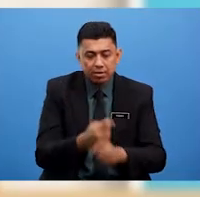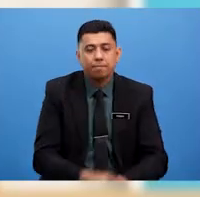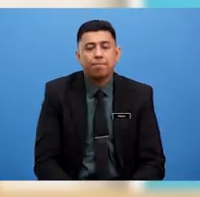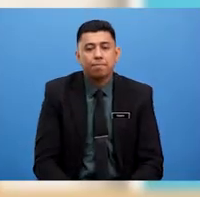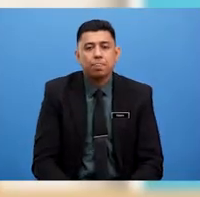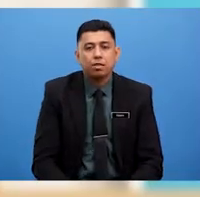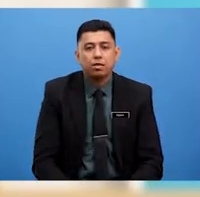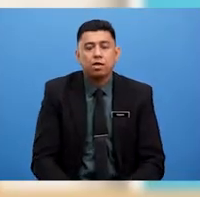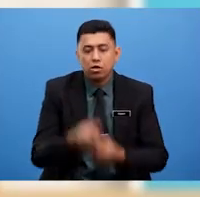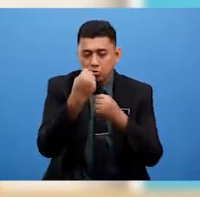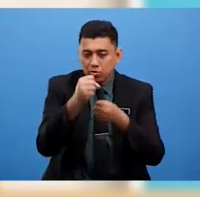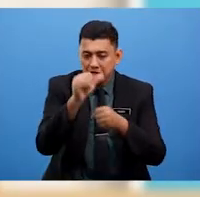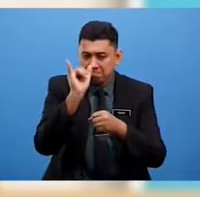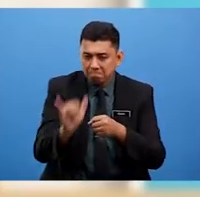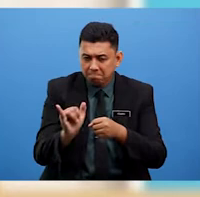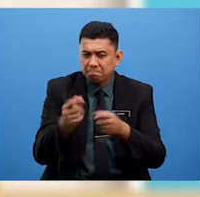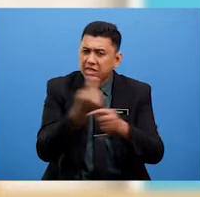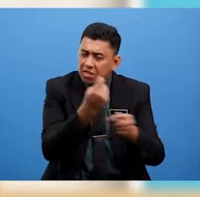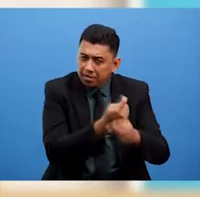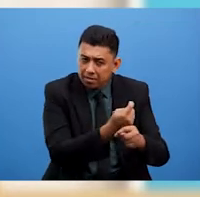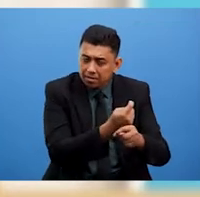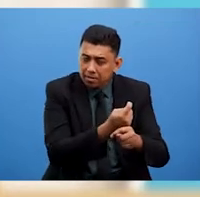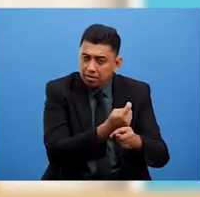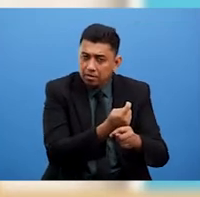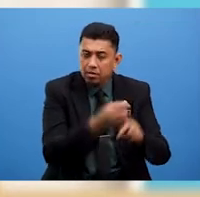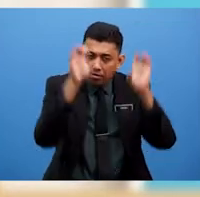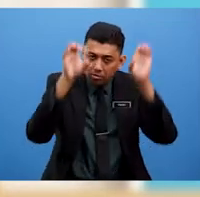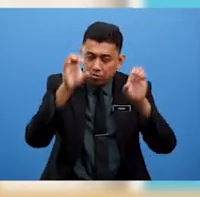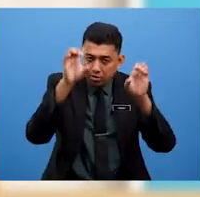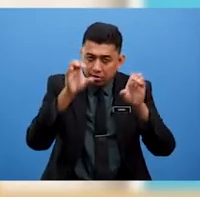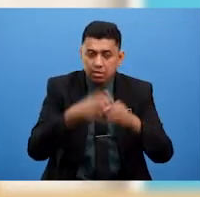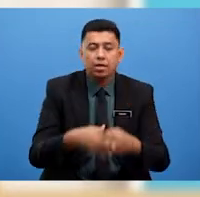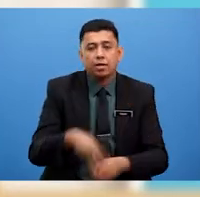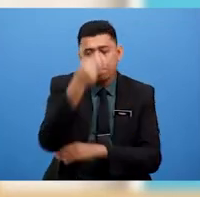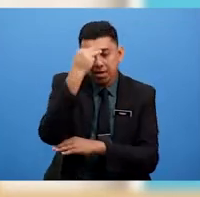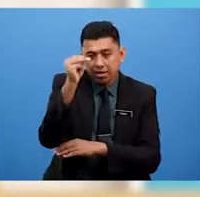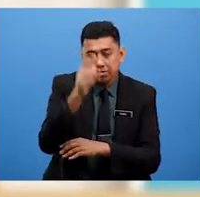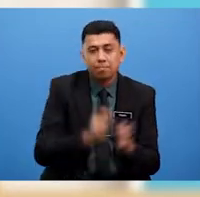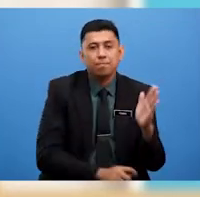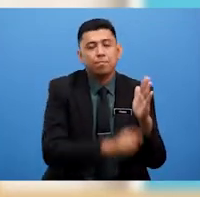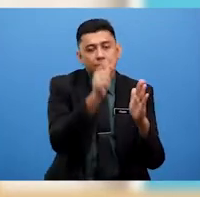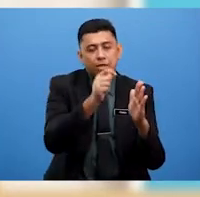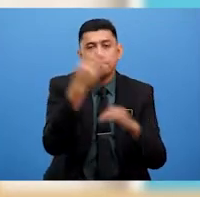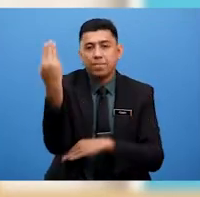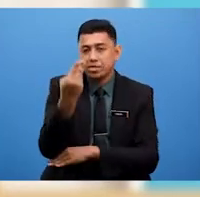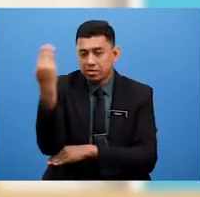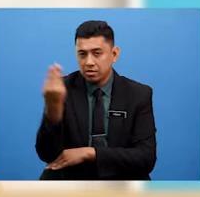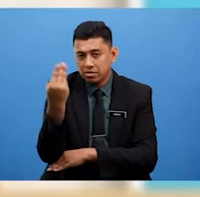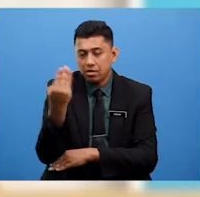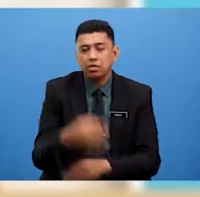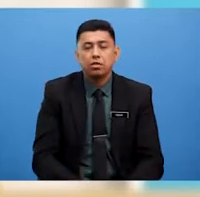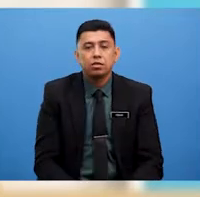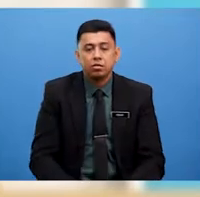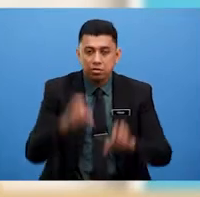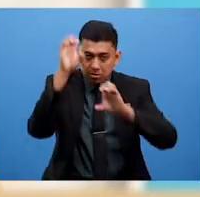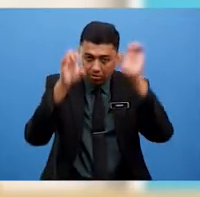peringkat pertandingan sukan tertinggi, atlet yang bertanding semuanya berkemahiran tinggi dan pada kebiasaannya,